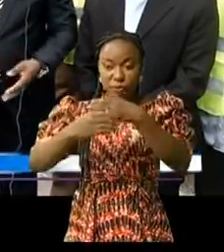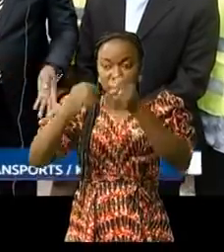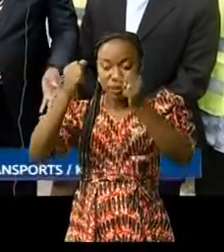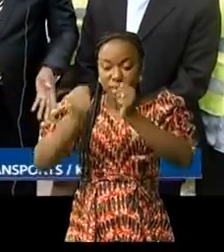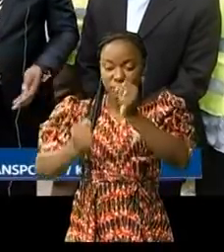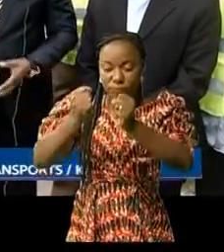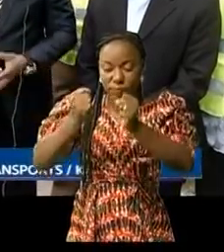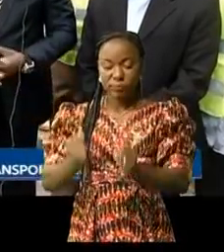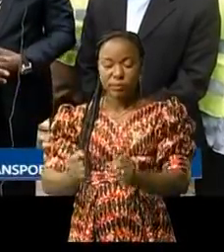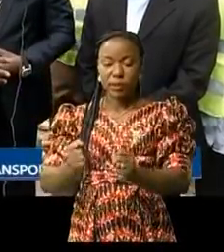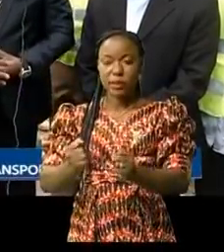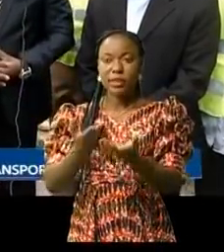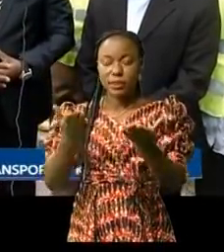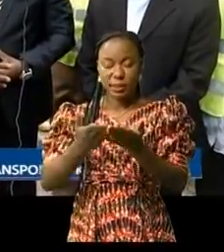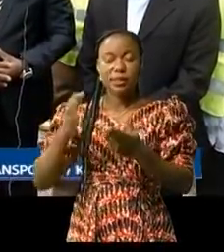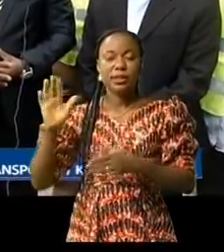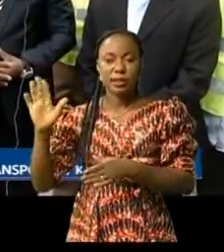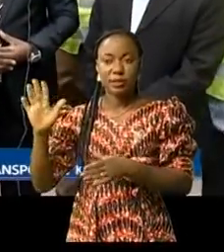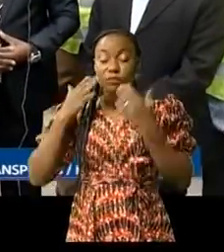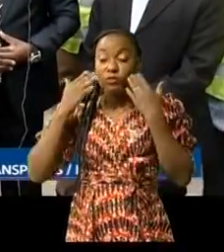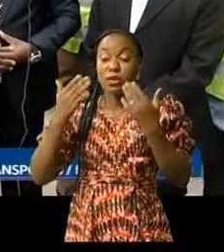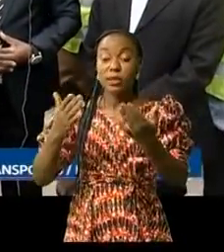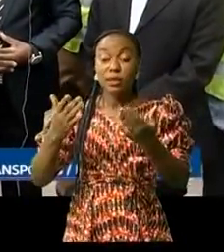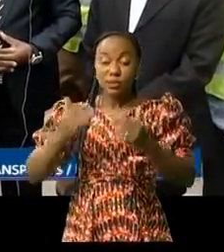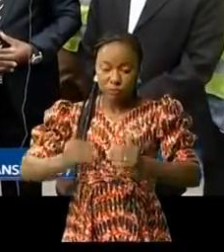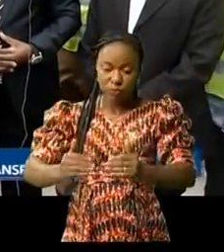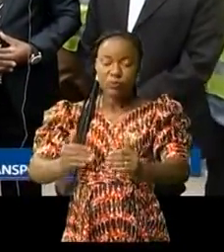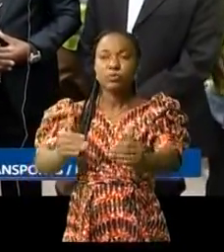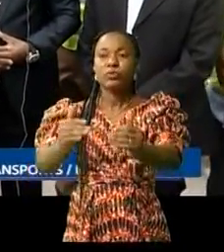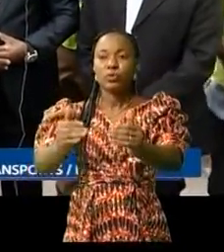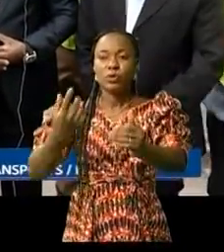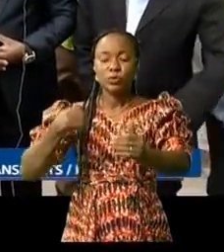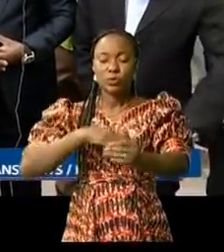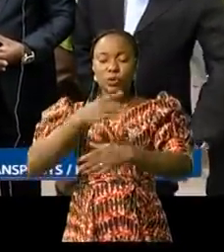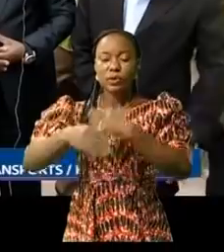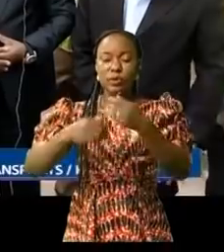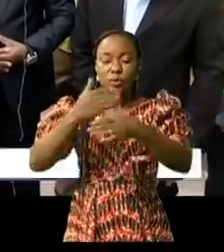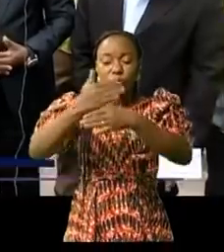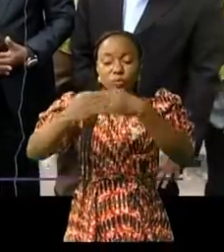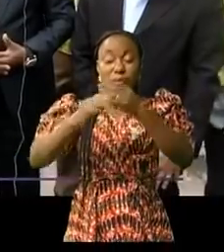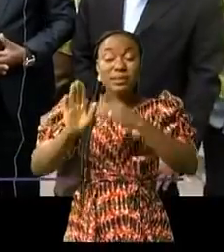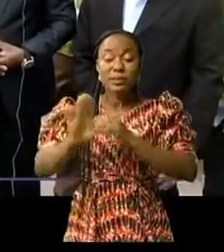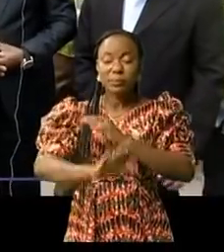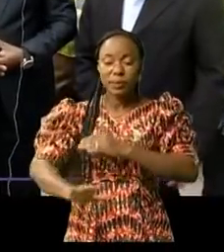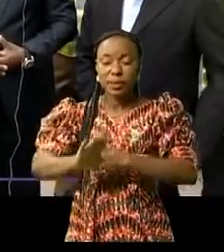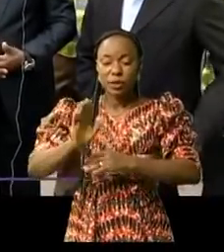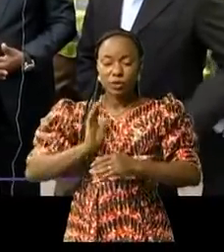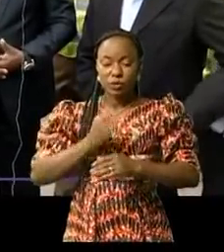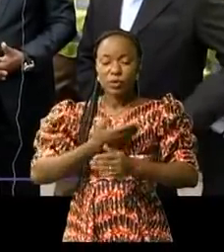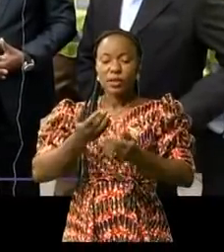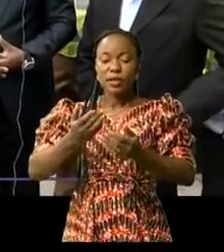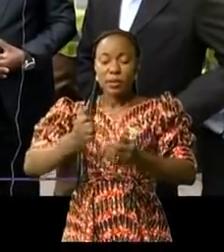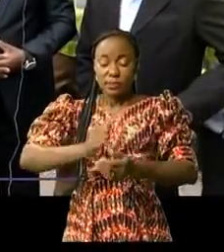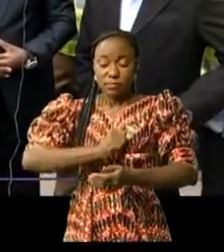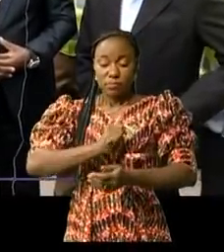voilà c'est la continuité d'une sont l'entraidé faire nous allons construire ces pays avec nos efforts aujourd'hui assez confuse et nous avons